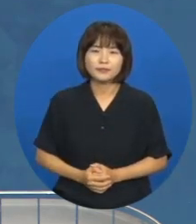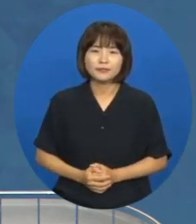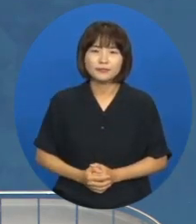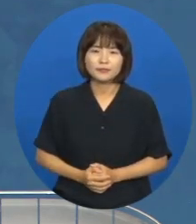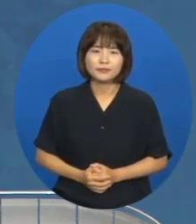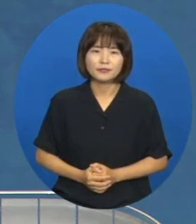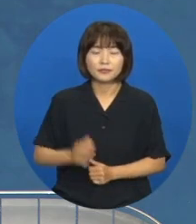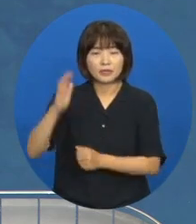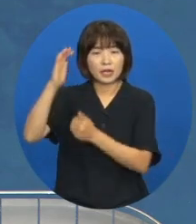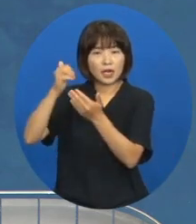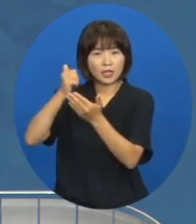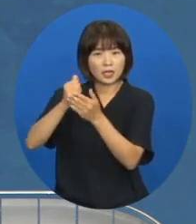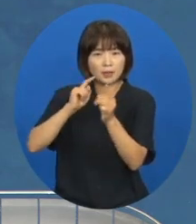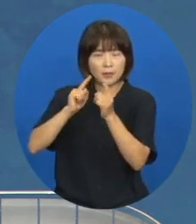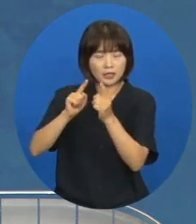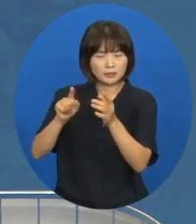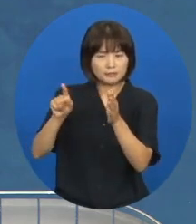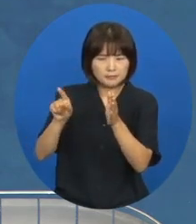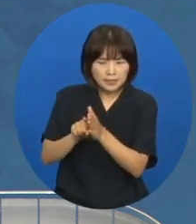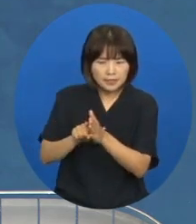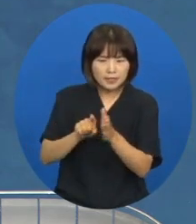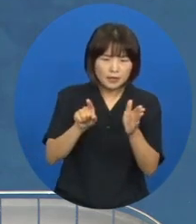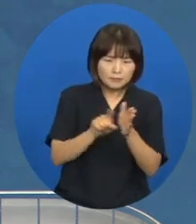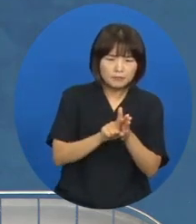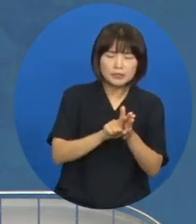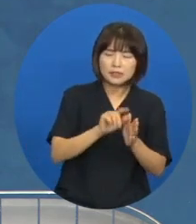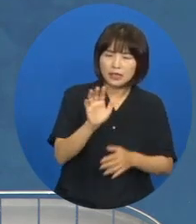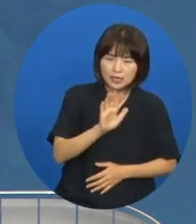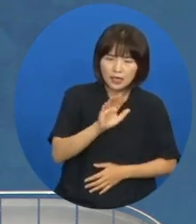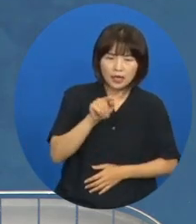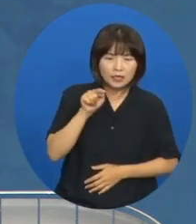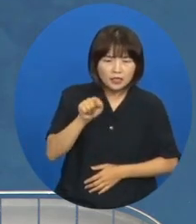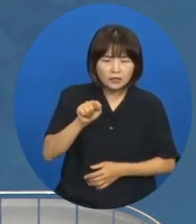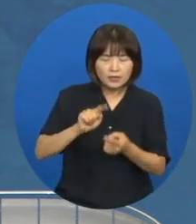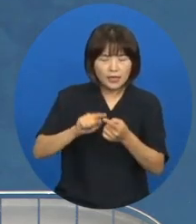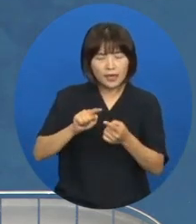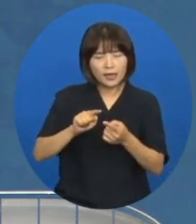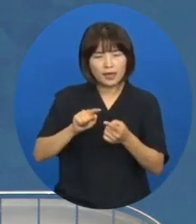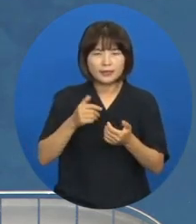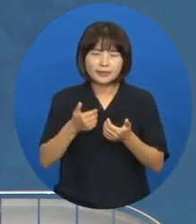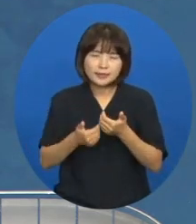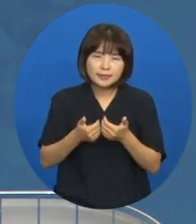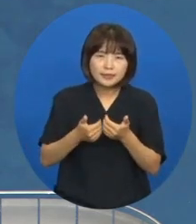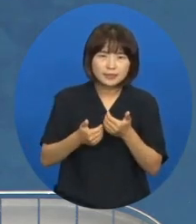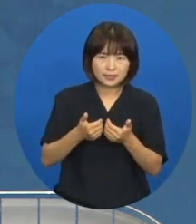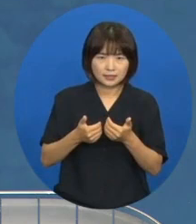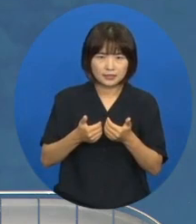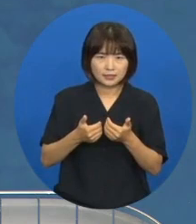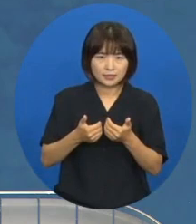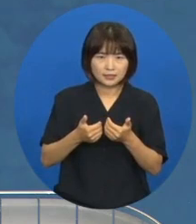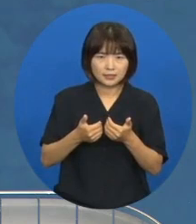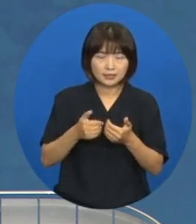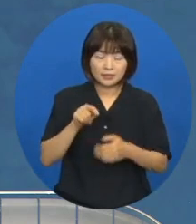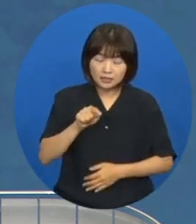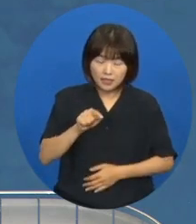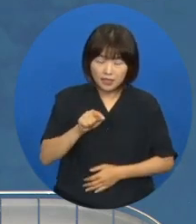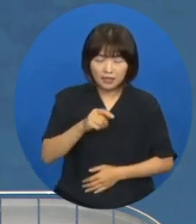이 하나님의 말씀을 믿을 건가 안 믿을 건가 하는 이 문제에 대한 갈등이 사실 아담과